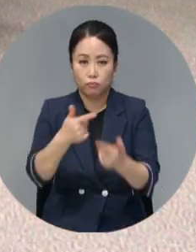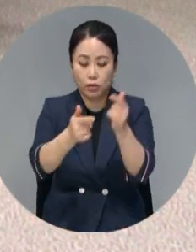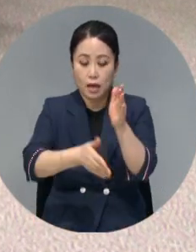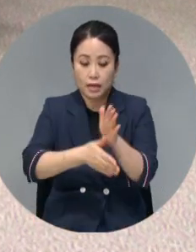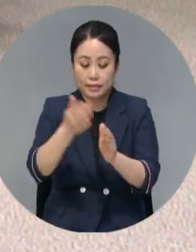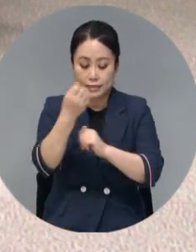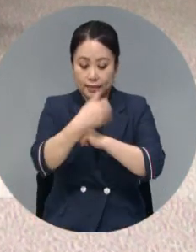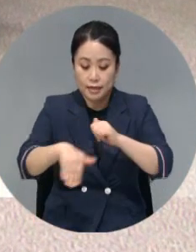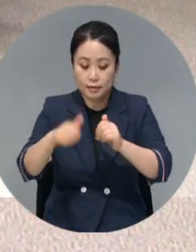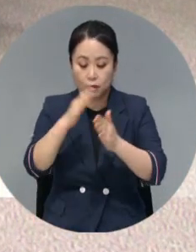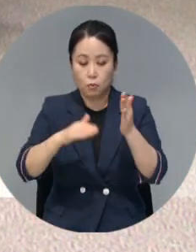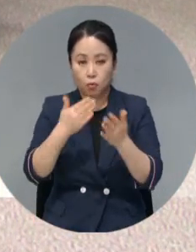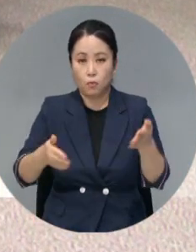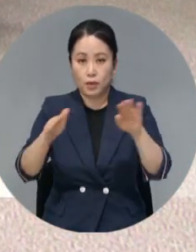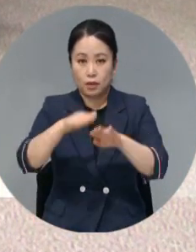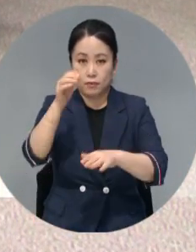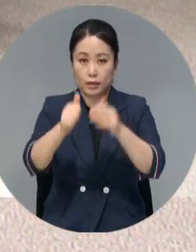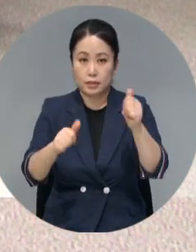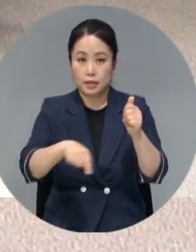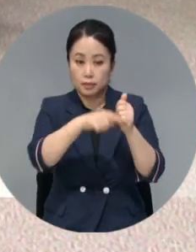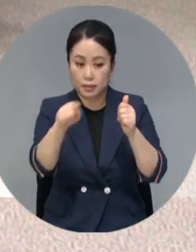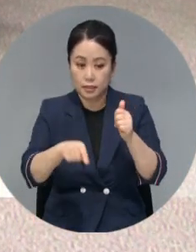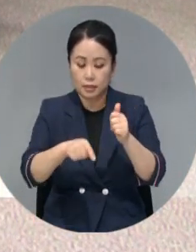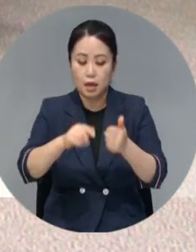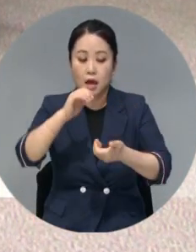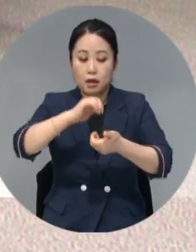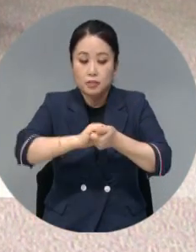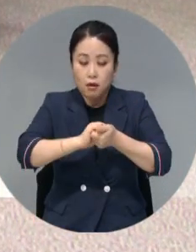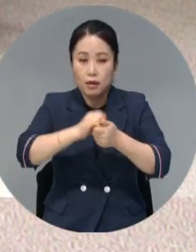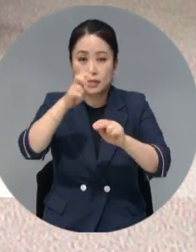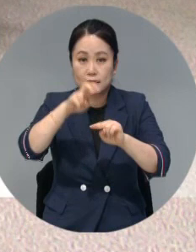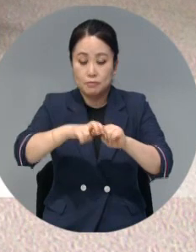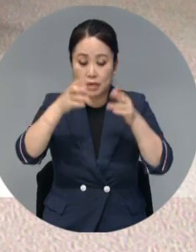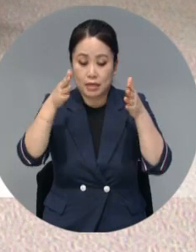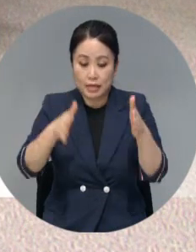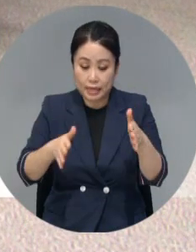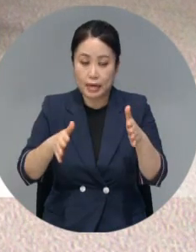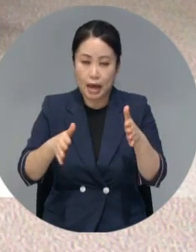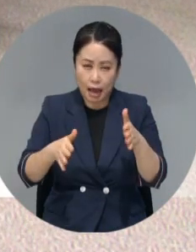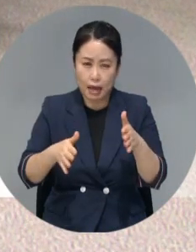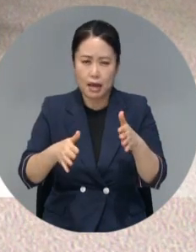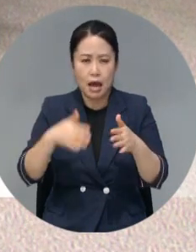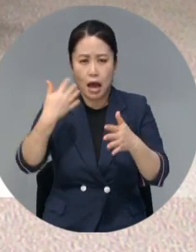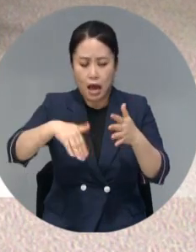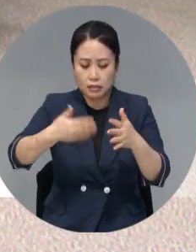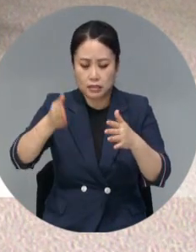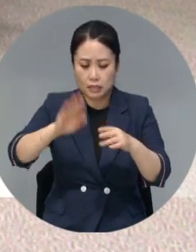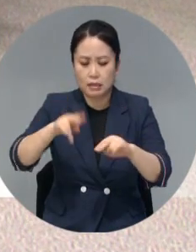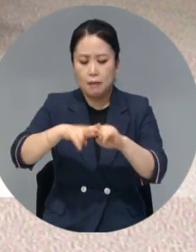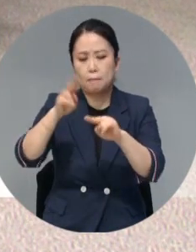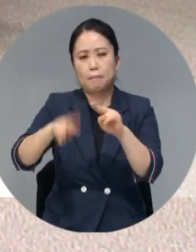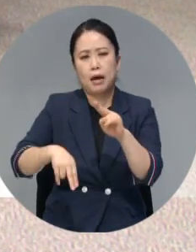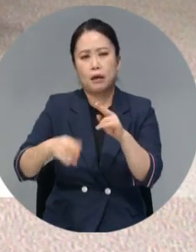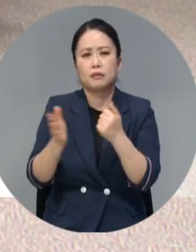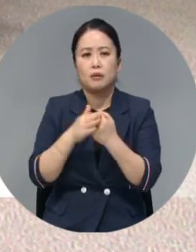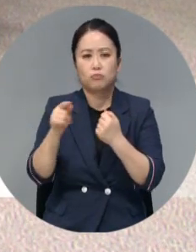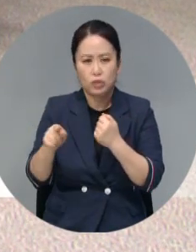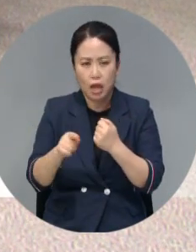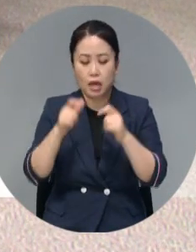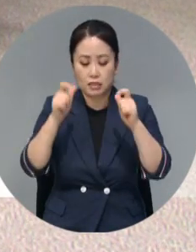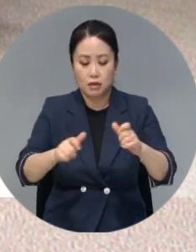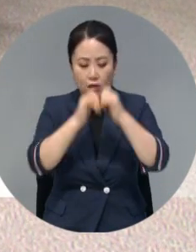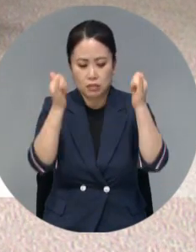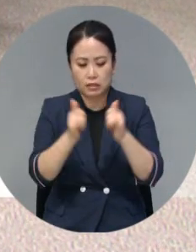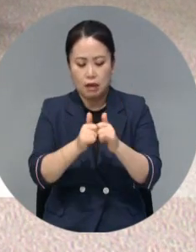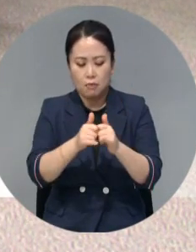네, 부산시사나 공공기관장들이 정해진 임기를 채우지 못하고 잇따라 자리를 뜨면서 지역사회의 비판을 받고